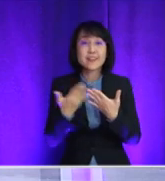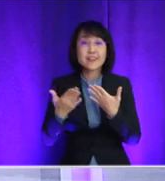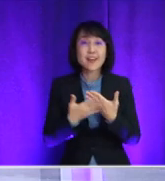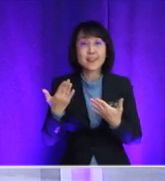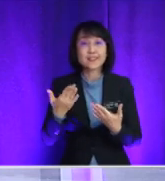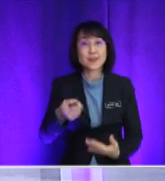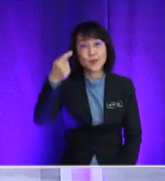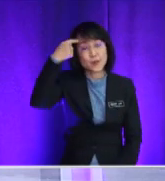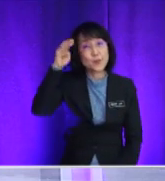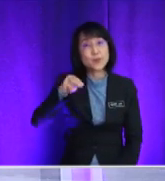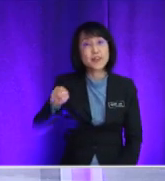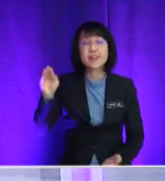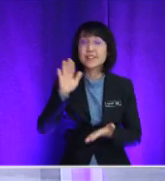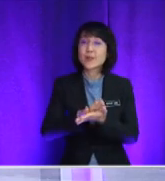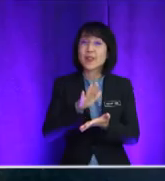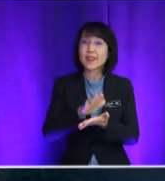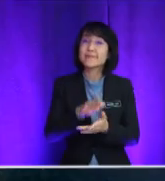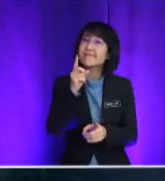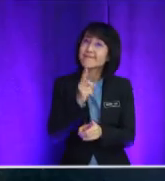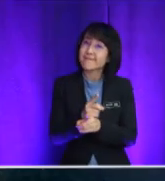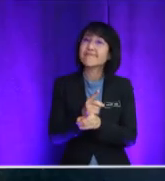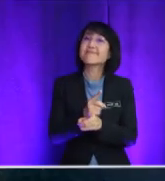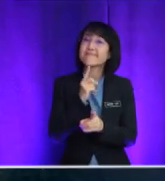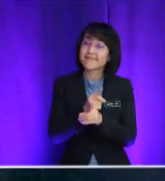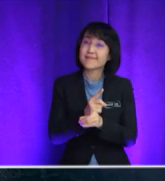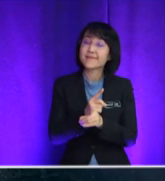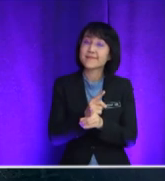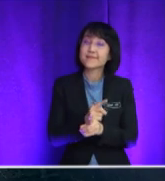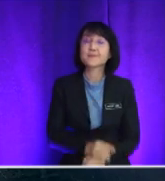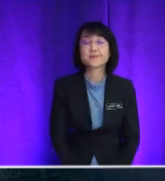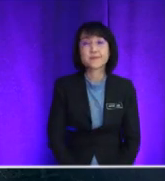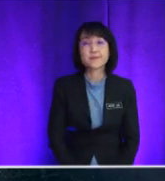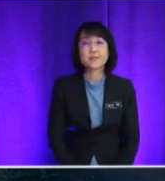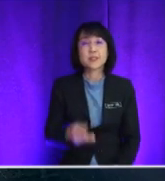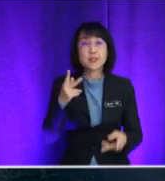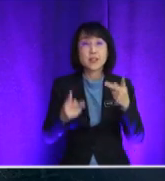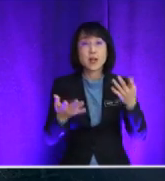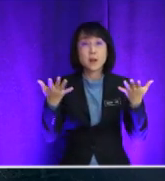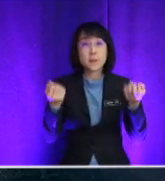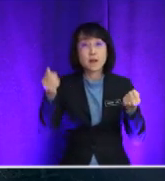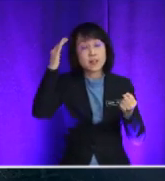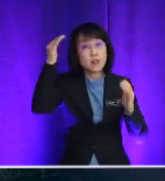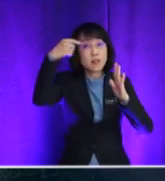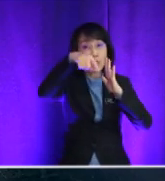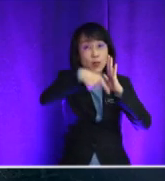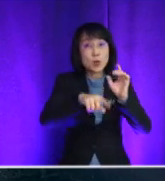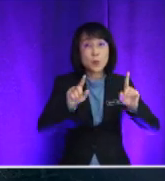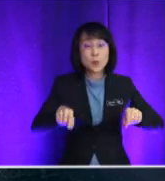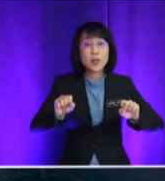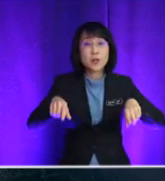murid-murid sendiri di sekolah atau lebih lanjut dan banyak latihan lagi kan kita